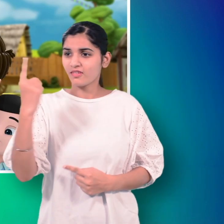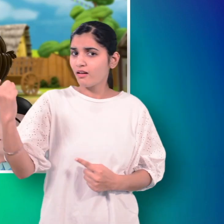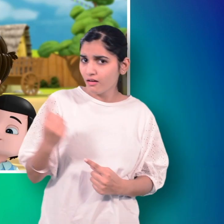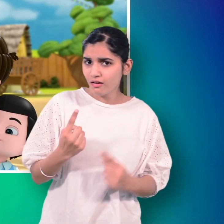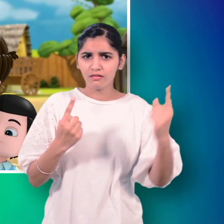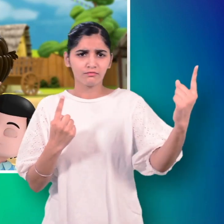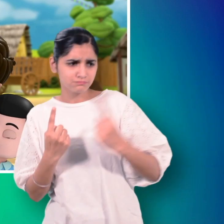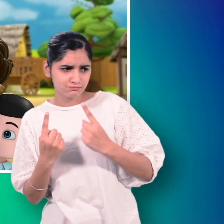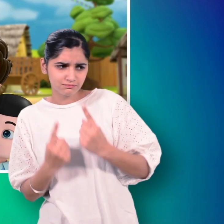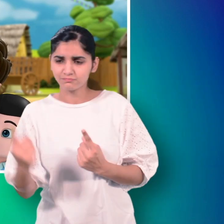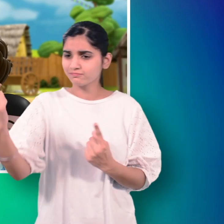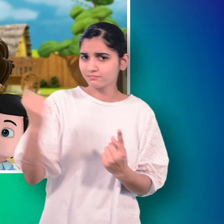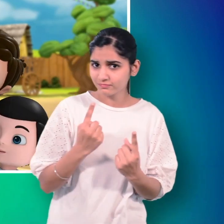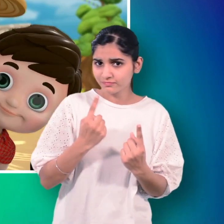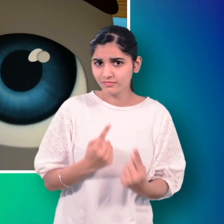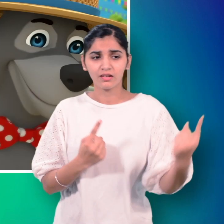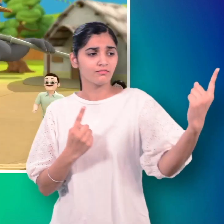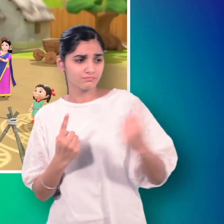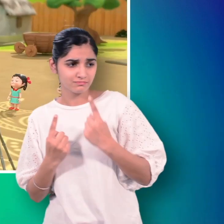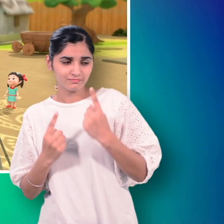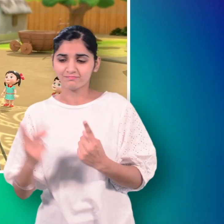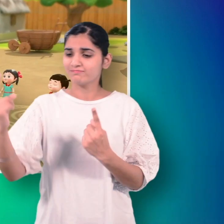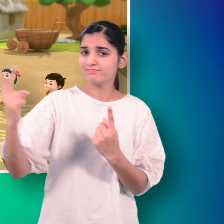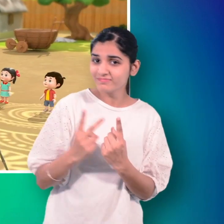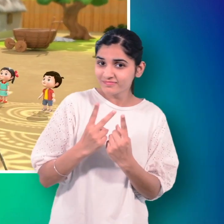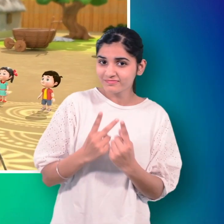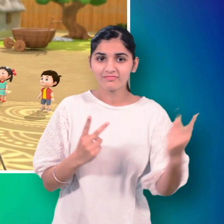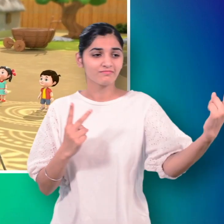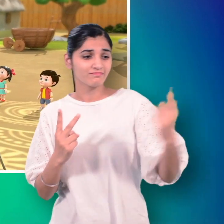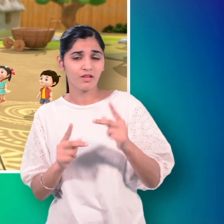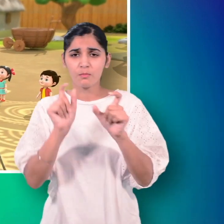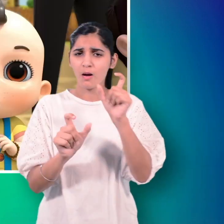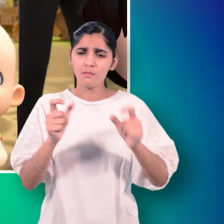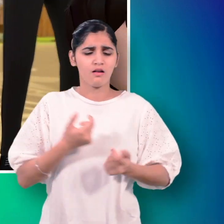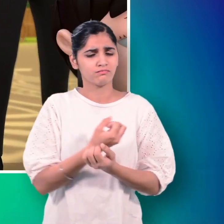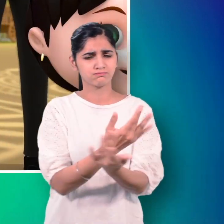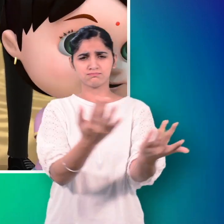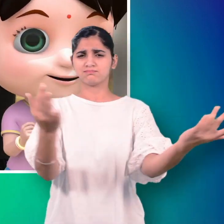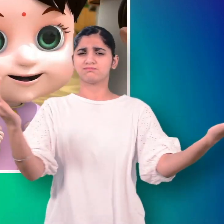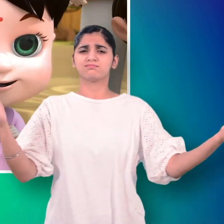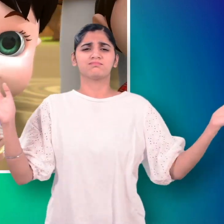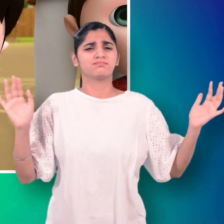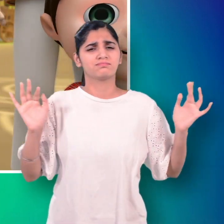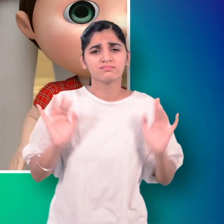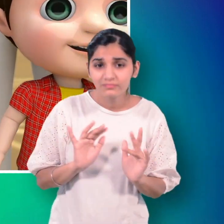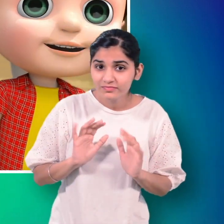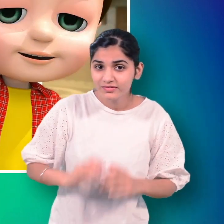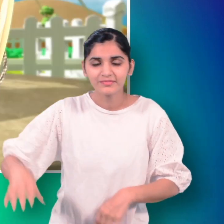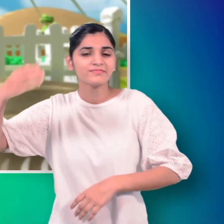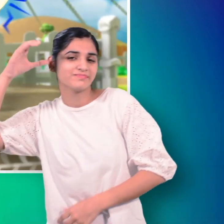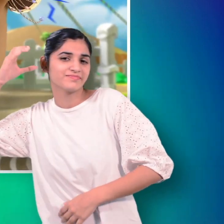सोनू आया। मन्नू आई, दीपक आया, पूजा आई, सोनू आया। भीड़